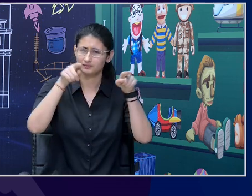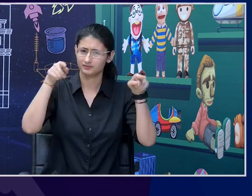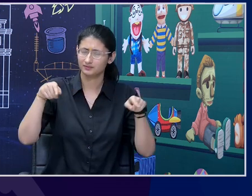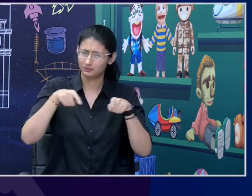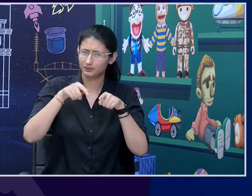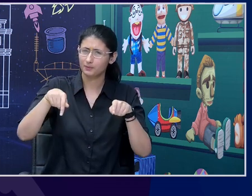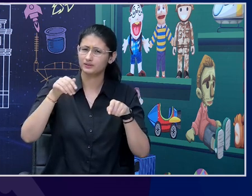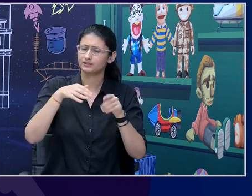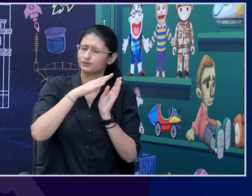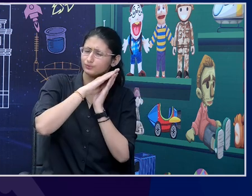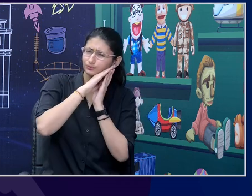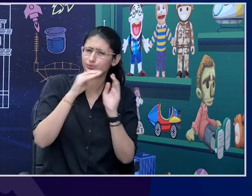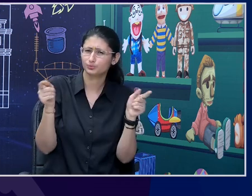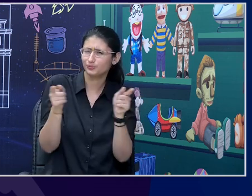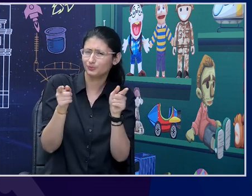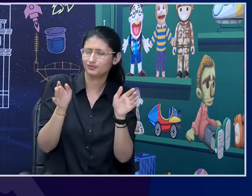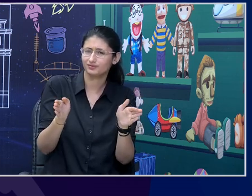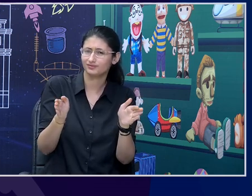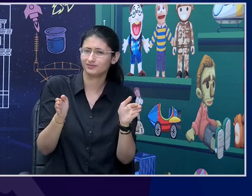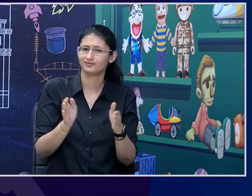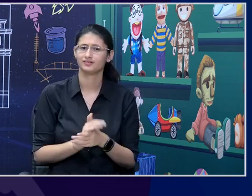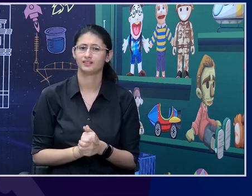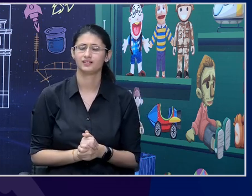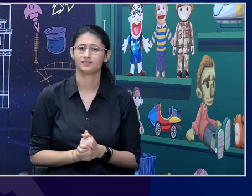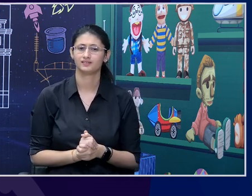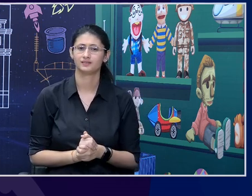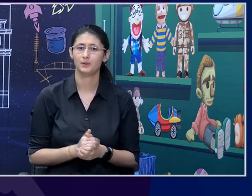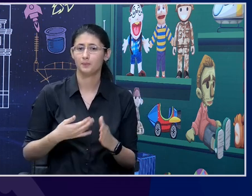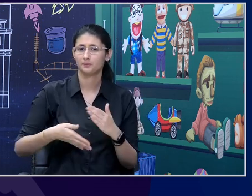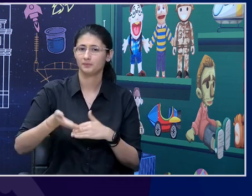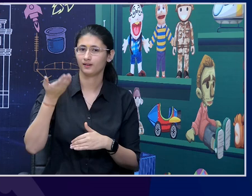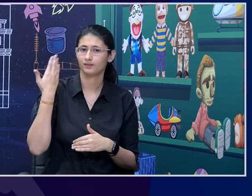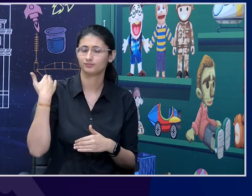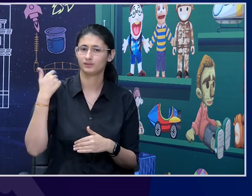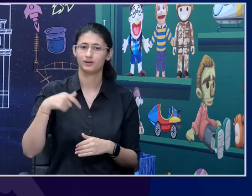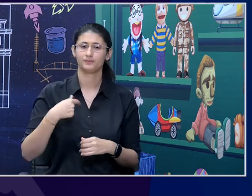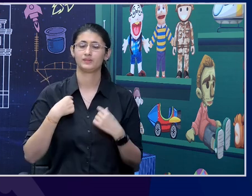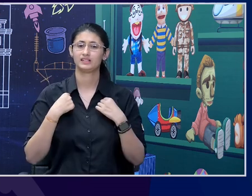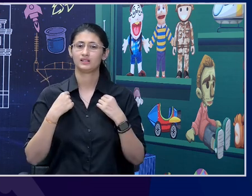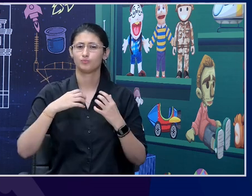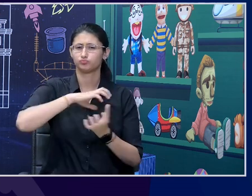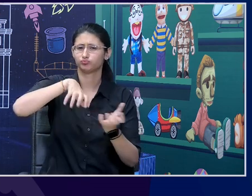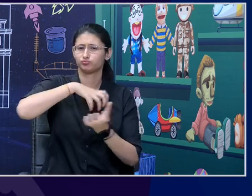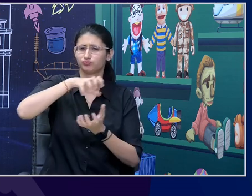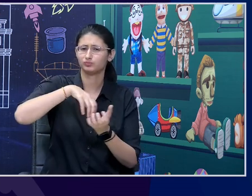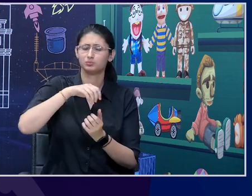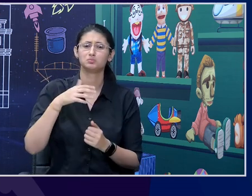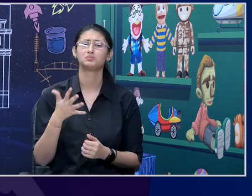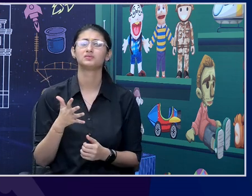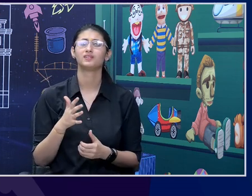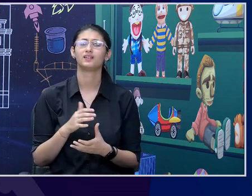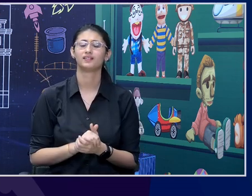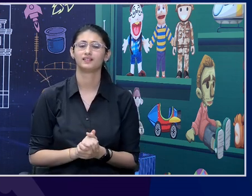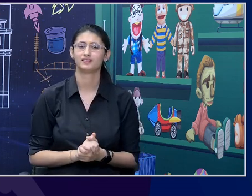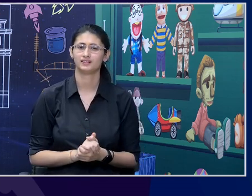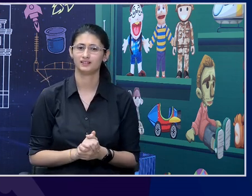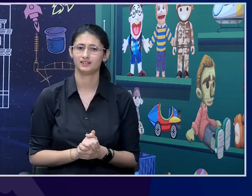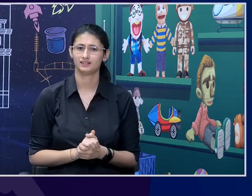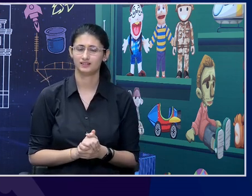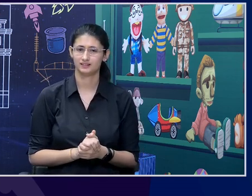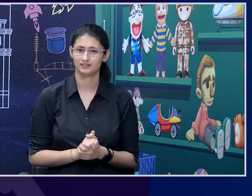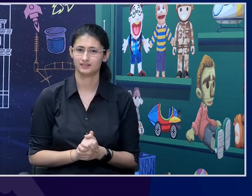कम उपलब्ध हुआ करती थी तो एक यंत्र हुआ करता था घर में जो कपड़े धोने की कम आता था वह बैठ का कम करता था और